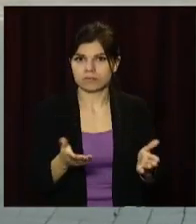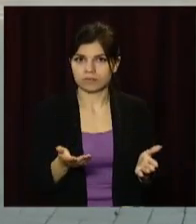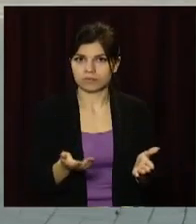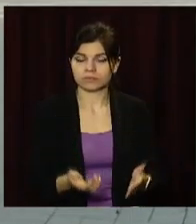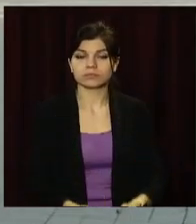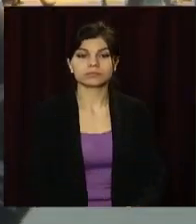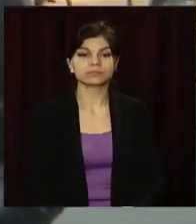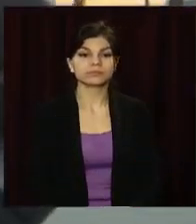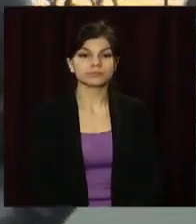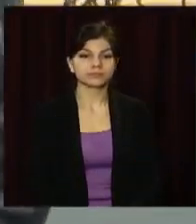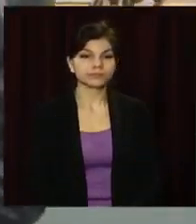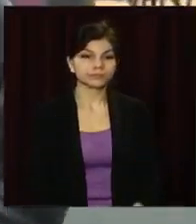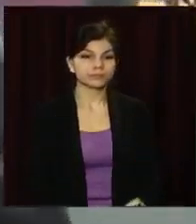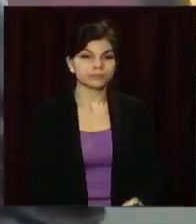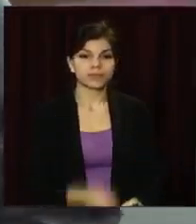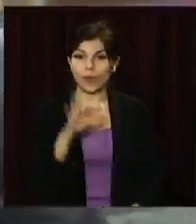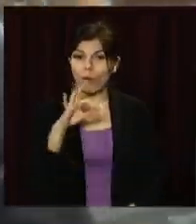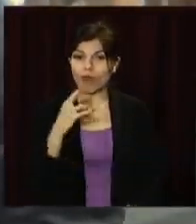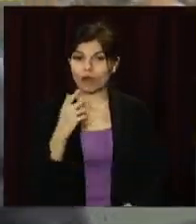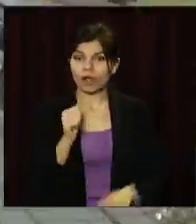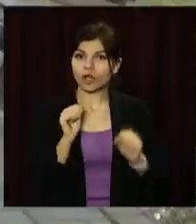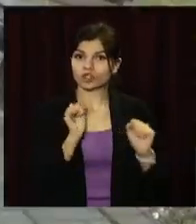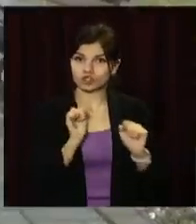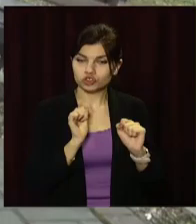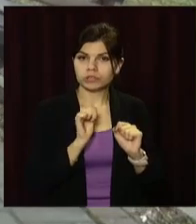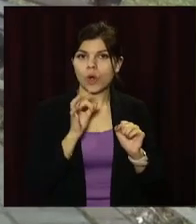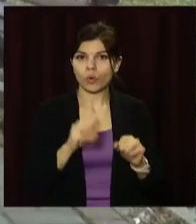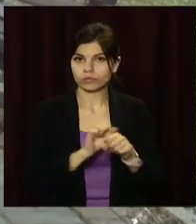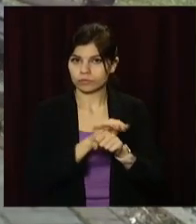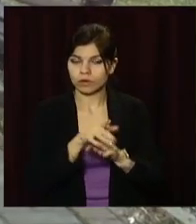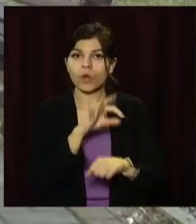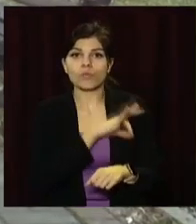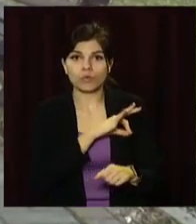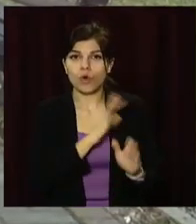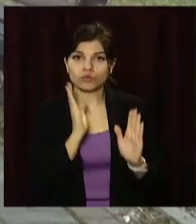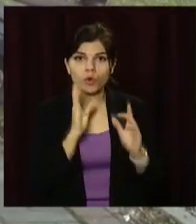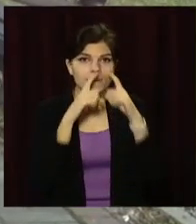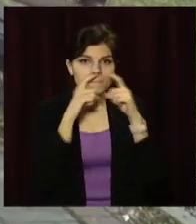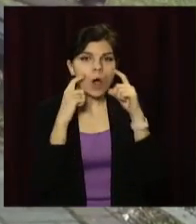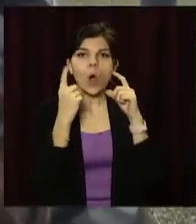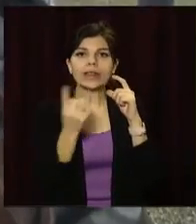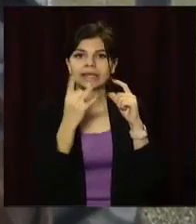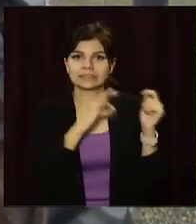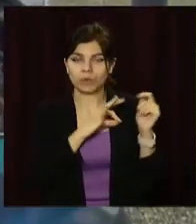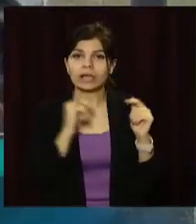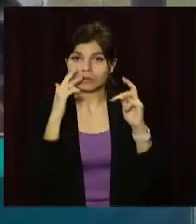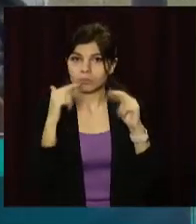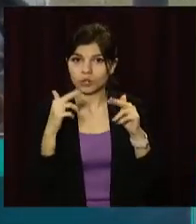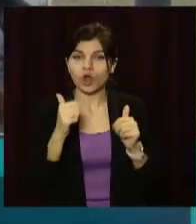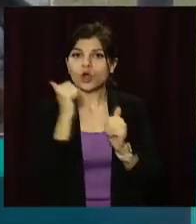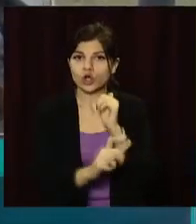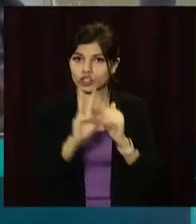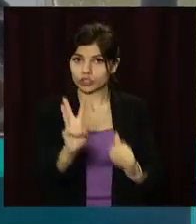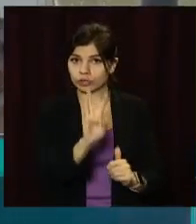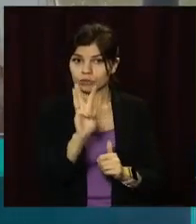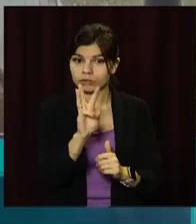Ольга бережеться від коронавірусу. Користується лише одноразовими масками і міняє їх що 3 години. Я не знаю, як утилізувати